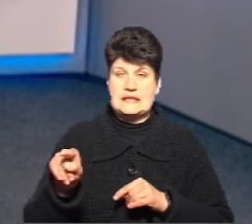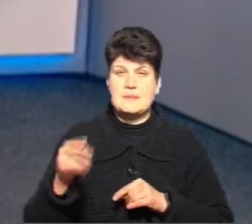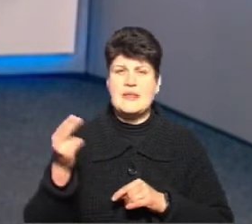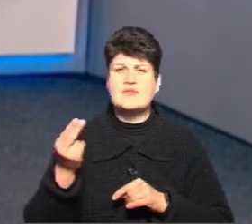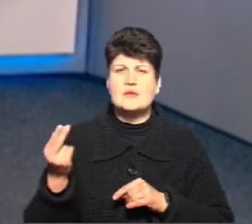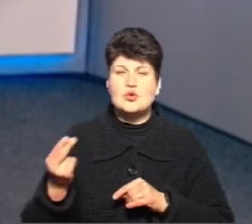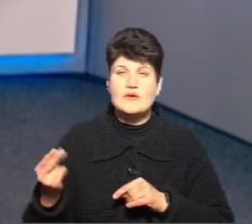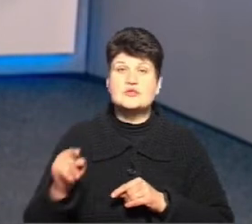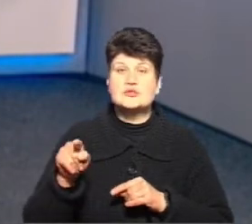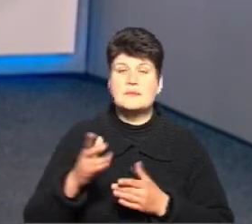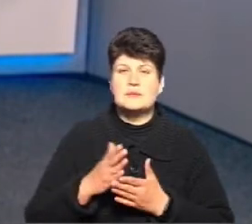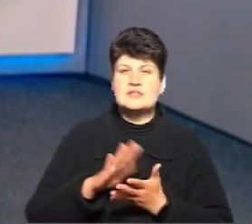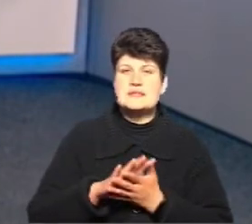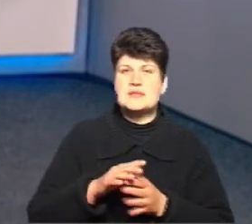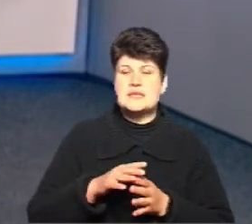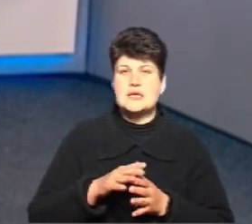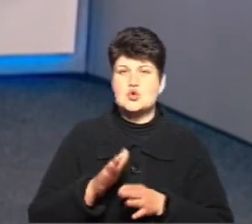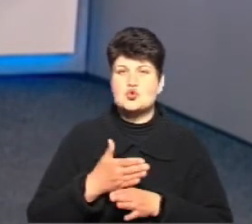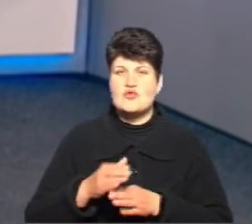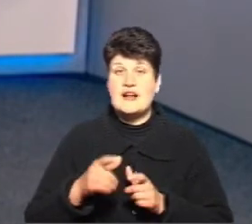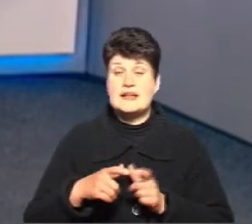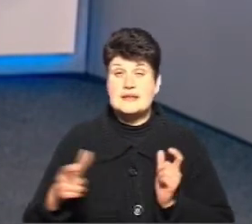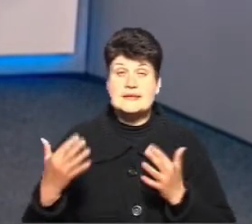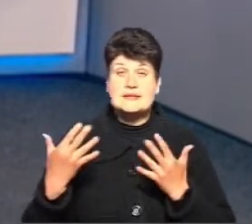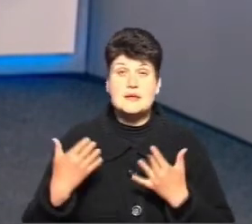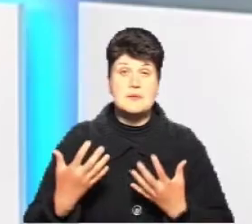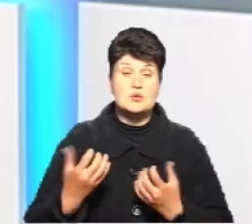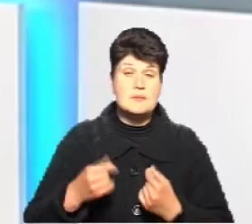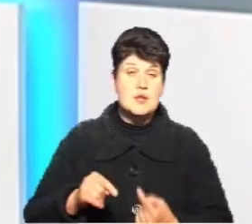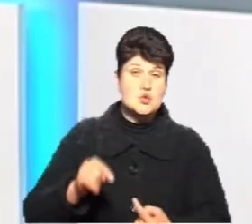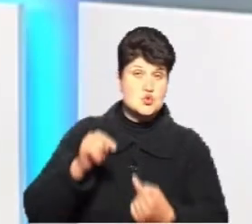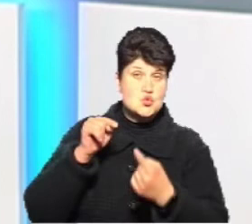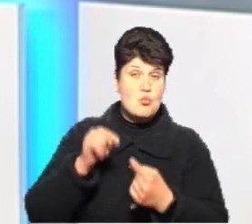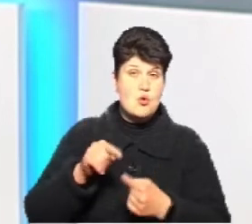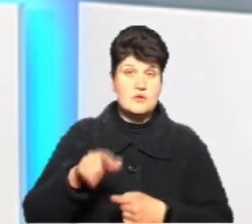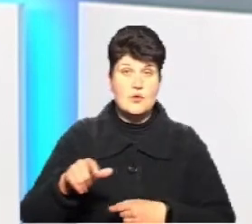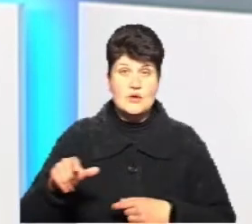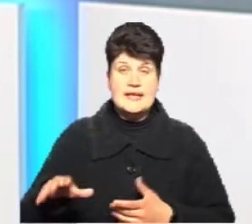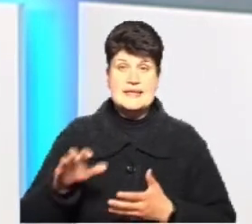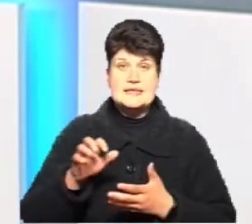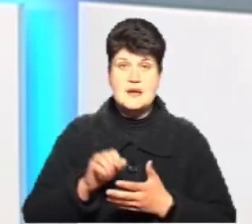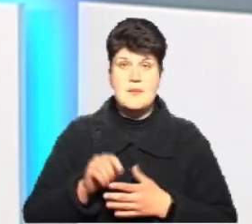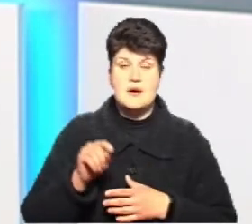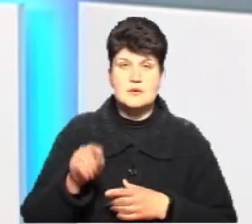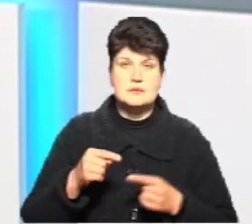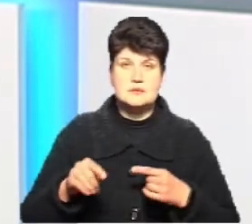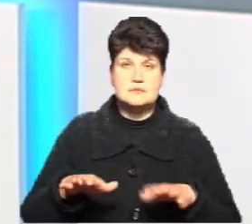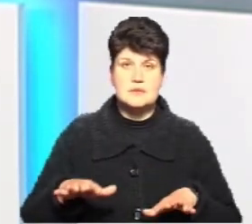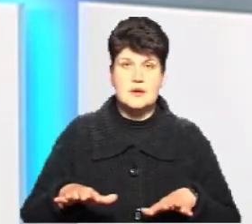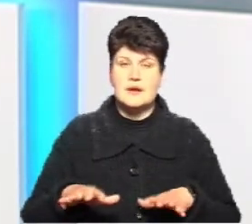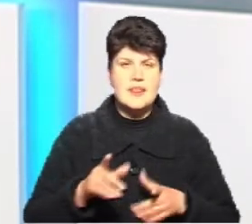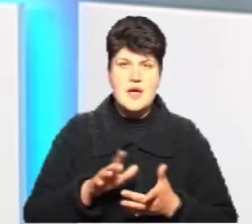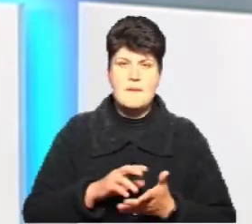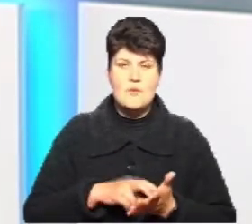бути сміттєсортувальна лінія. Настільки ми отримали супротив від людей, які займають там люди високі посади. Люди не бояться смітника, але бояться